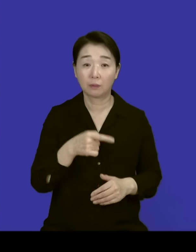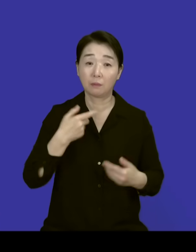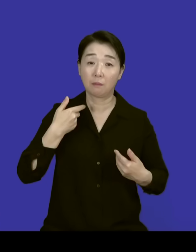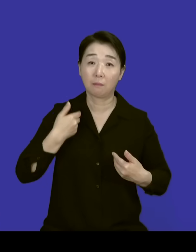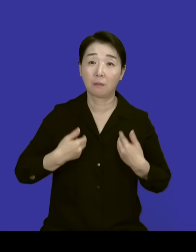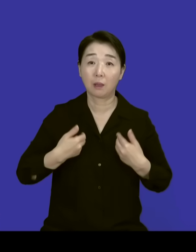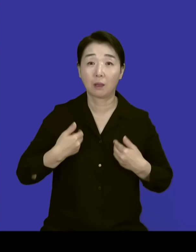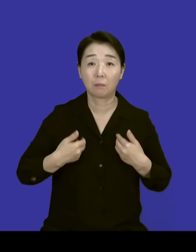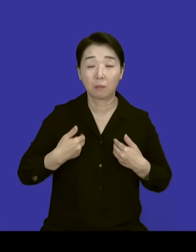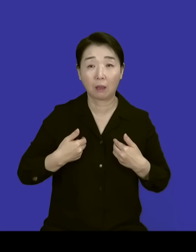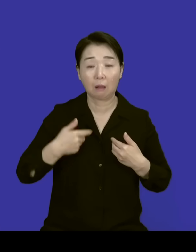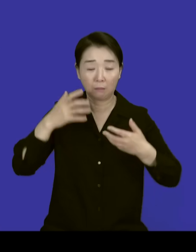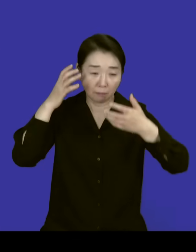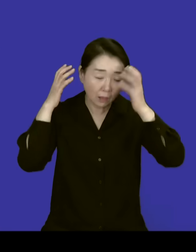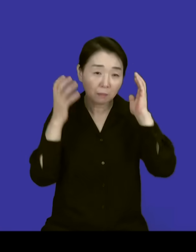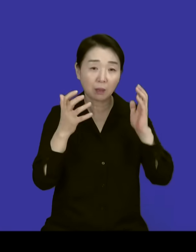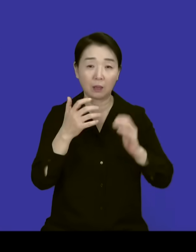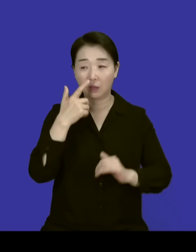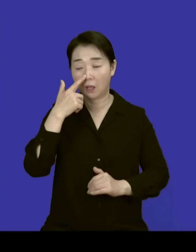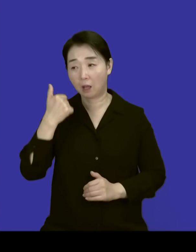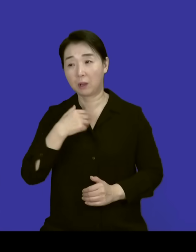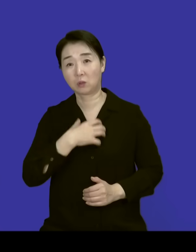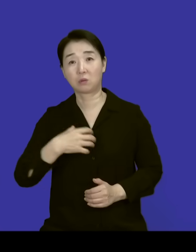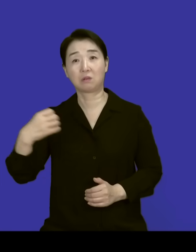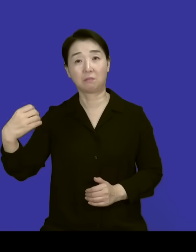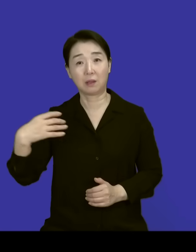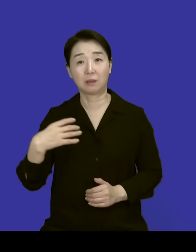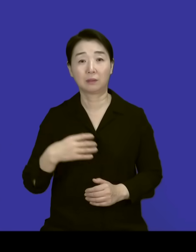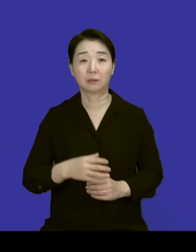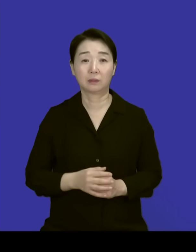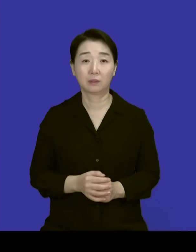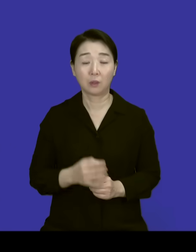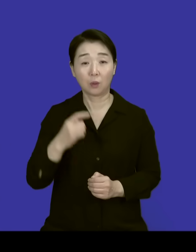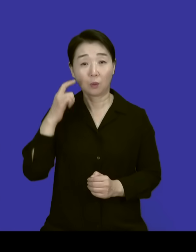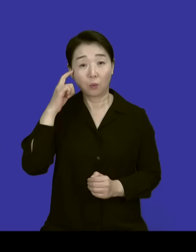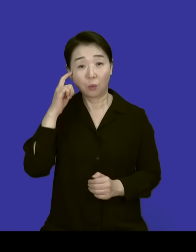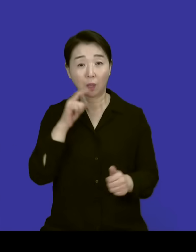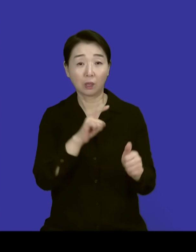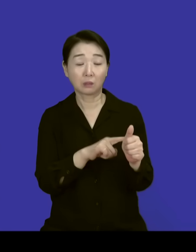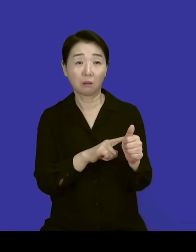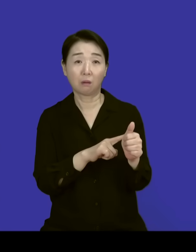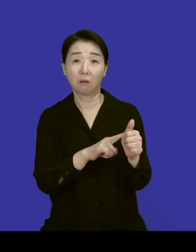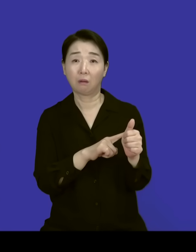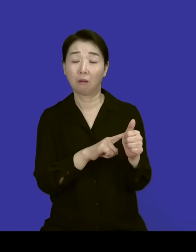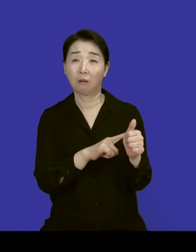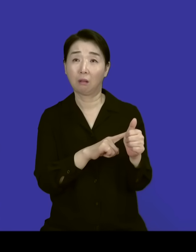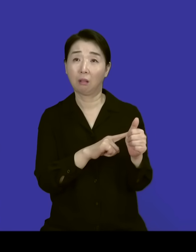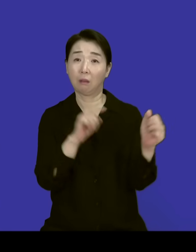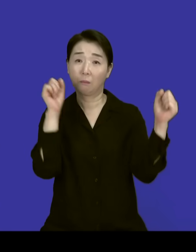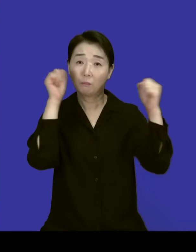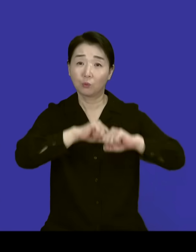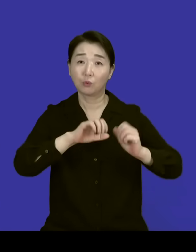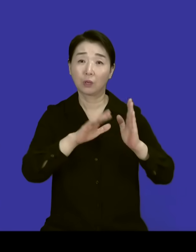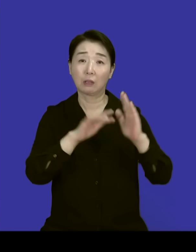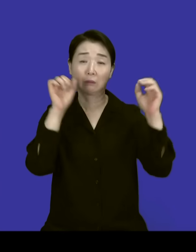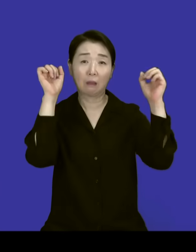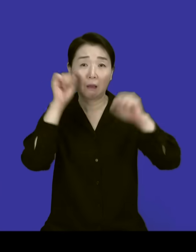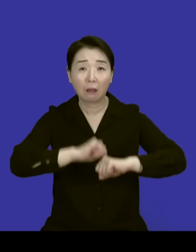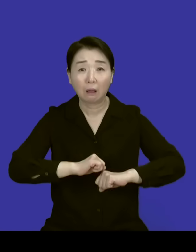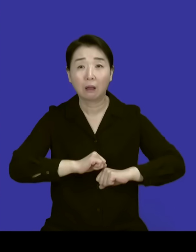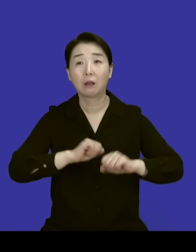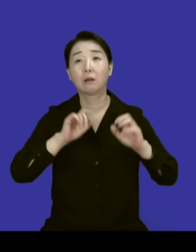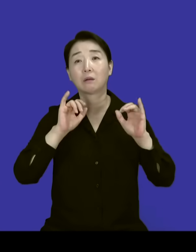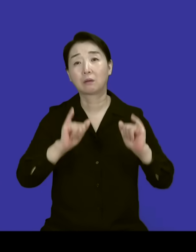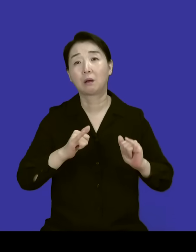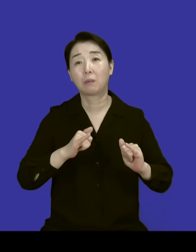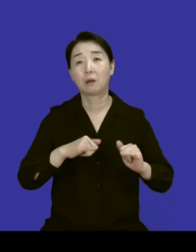네가 너무 바쁘고 너무 이렇게 정신없이 하는 게 아버지 걱정된다 사실은. 왜냐면 너 같은 놈들이 무너지면 더 확 무너질까 봐 겁이 난다고 그러시는